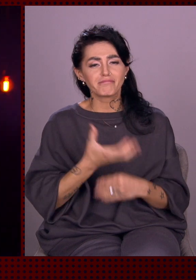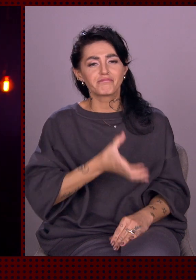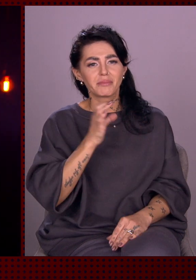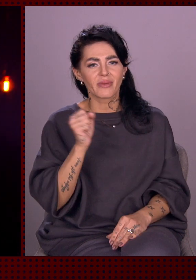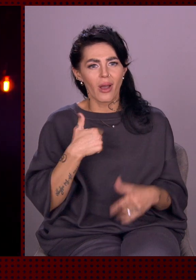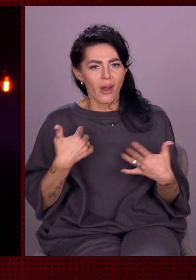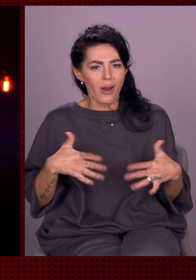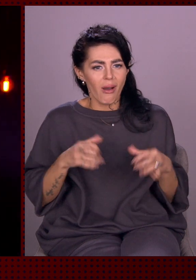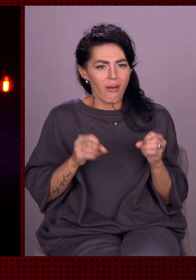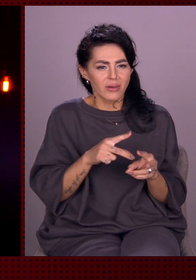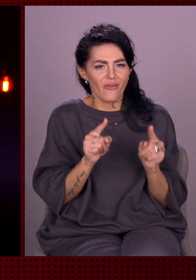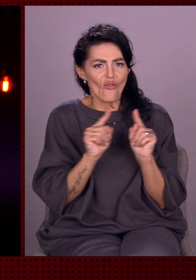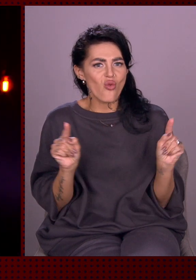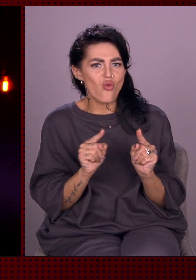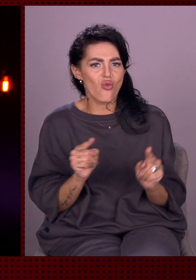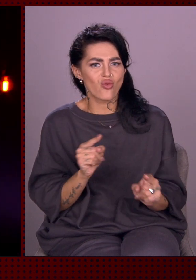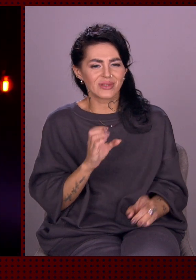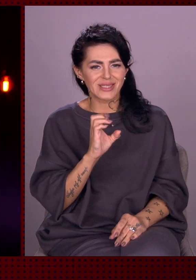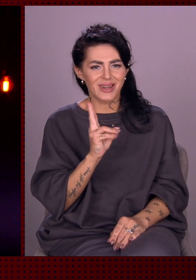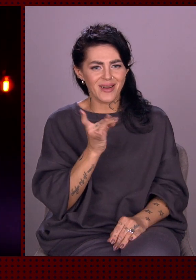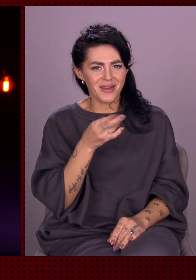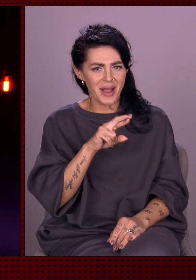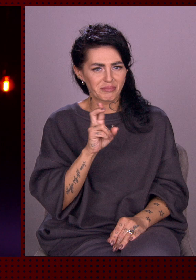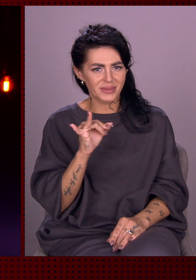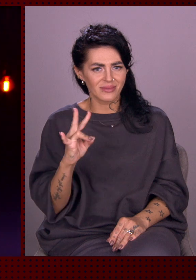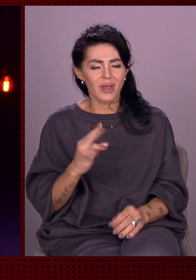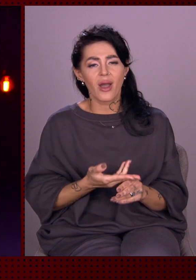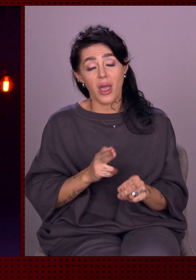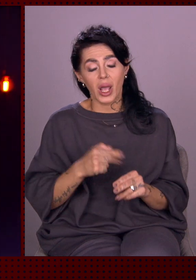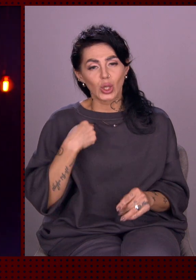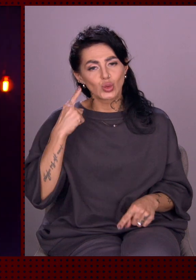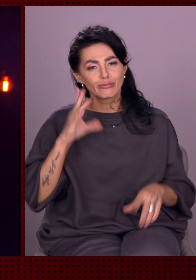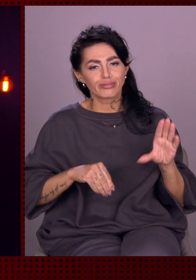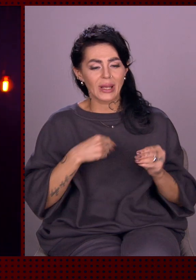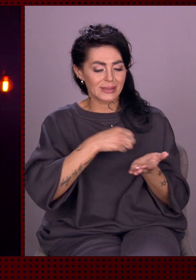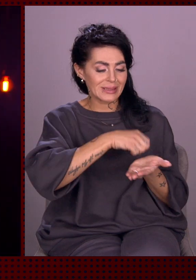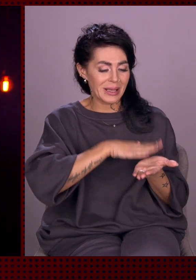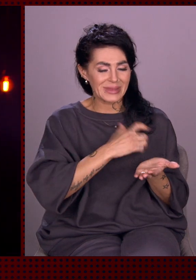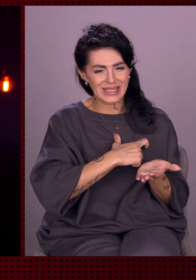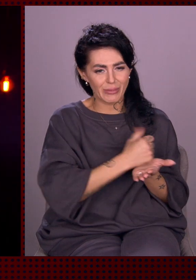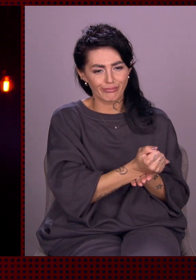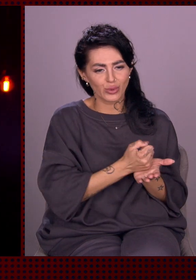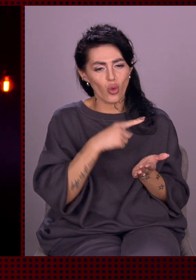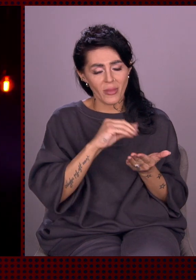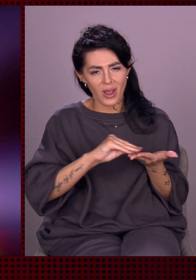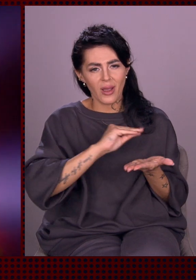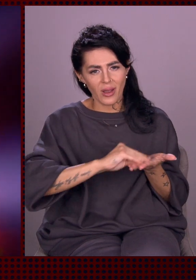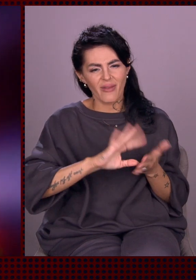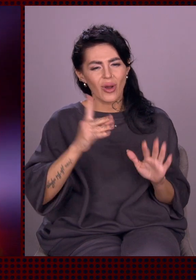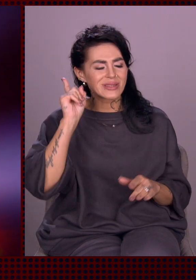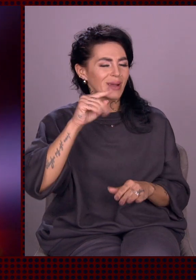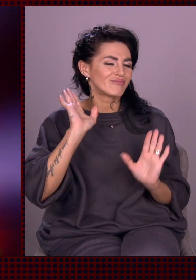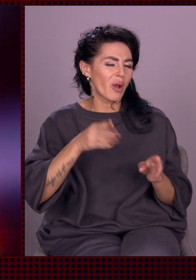трусяться, як з Кузьмою на пиво, номер записую». Ну, я, як правило, думаю, зараз запишу номер, напишу йому, і пропало.